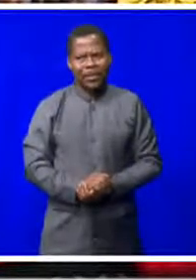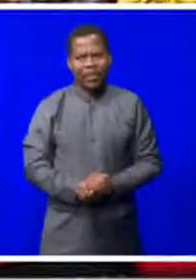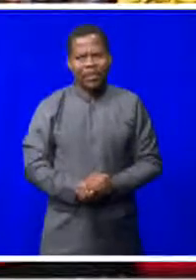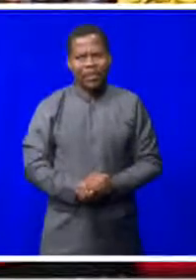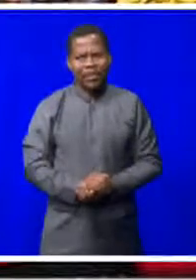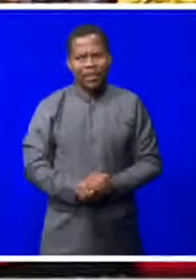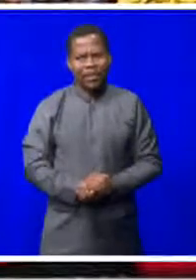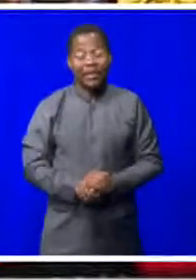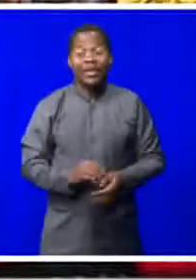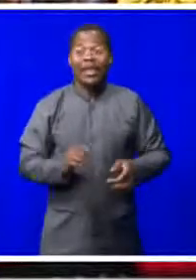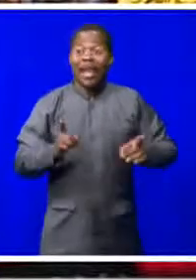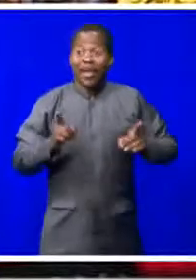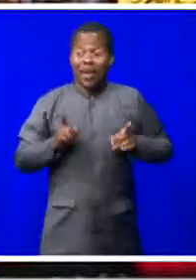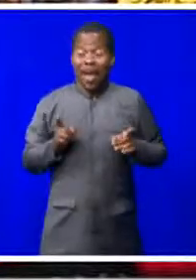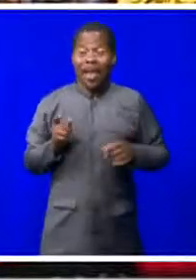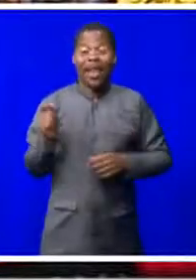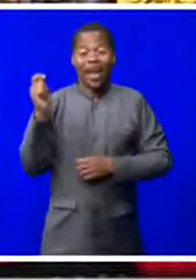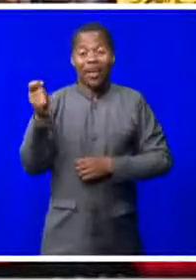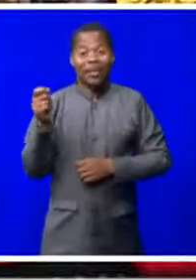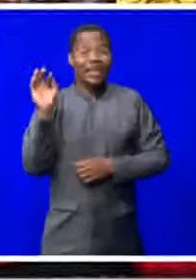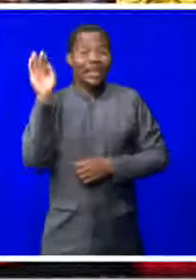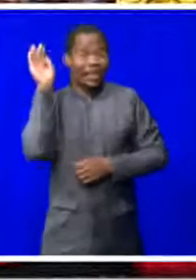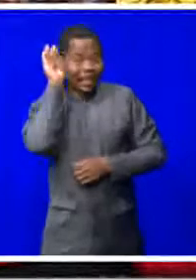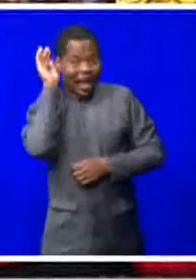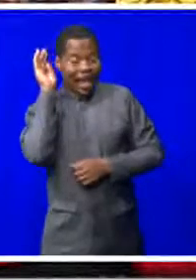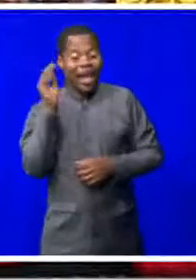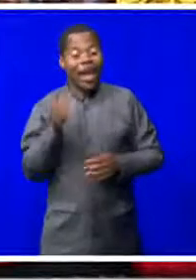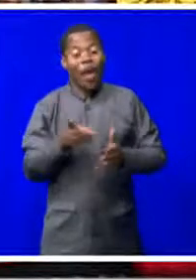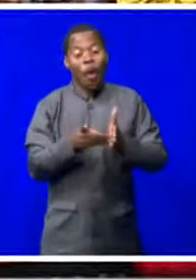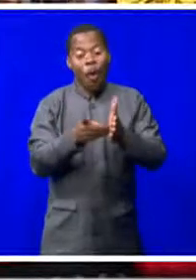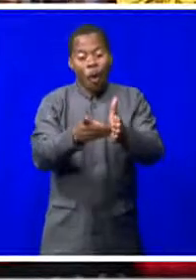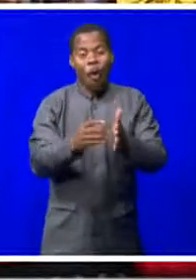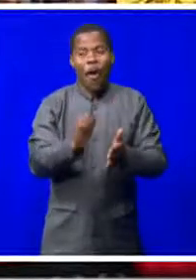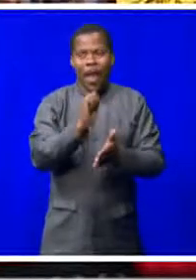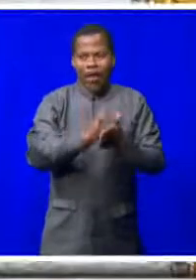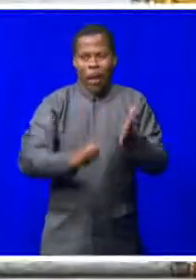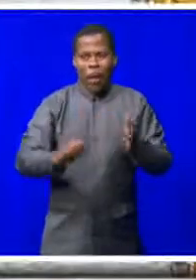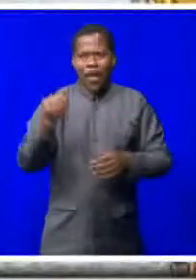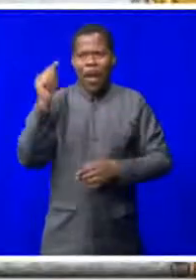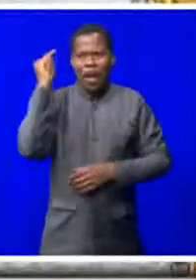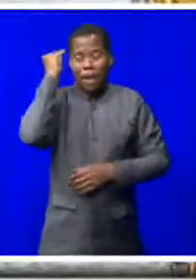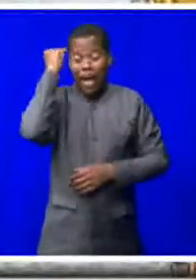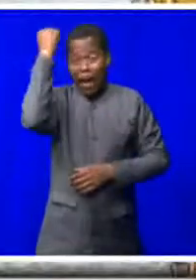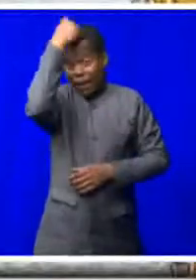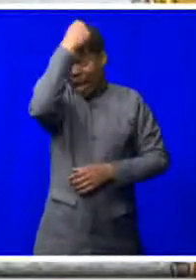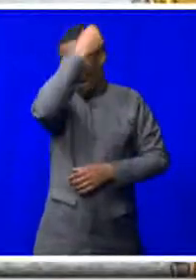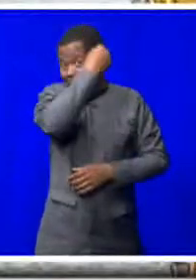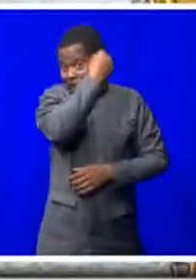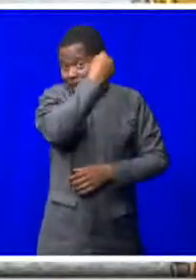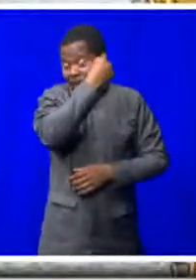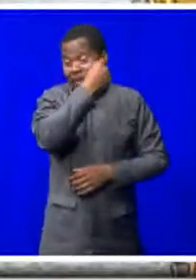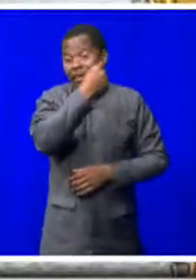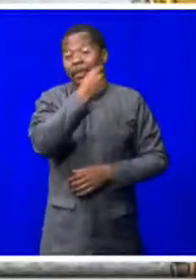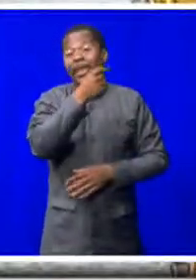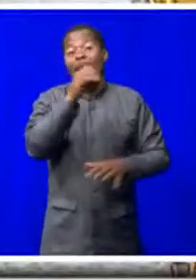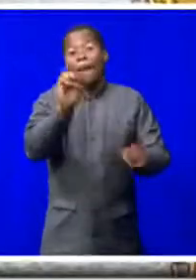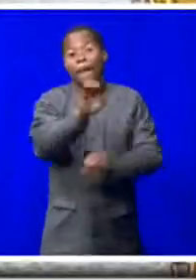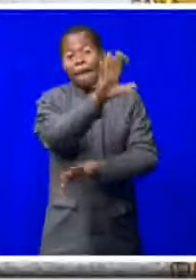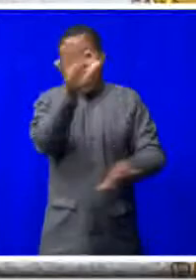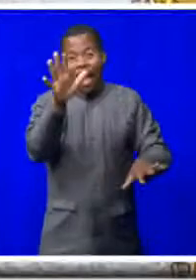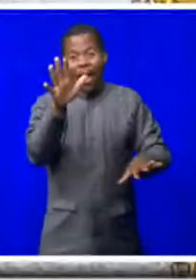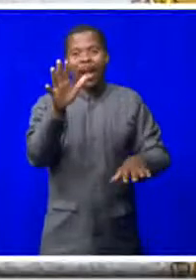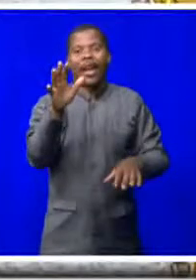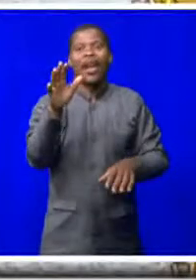Ha. Lalela. Ngikutshele tindzaba letibuya enkosini. Uthi okandaba